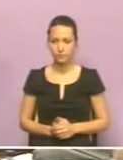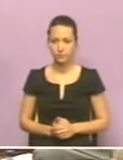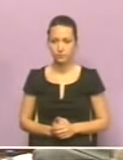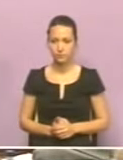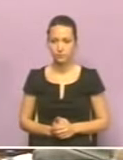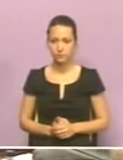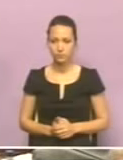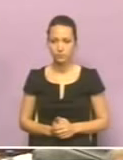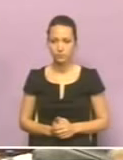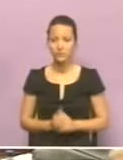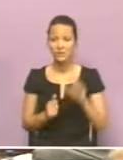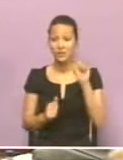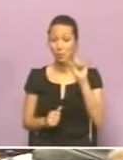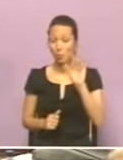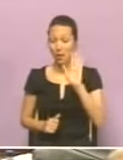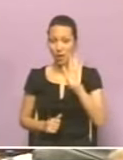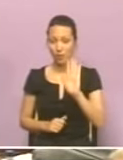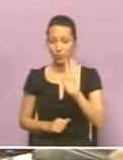Samo sekund, molim vas.